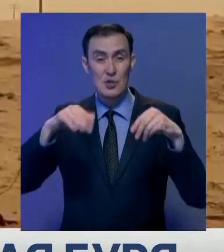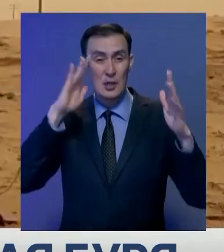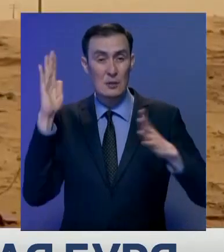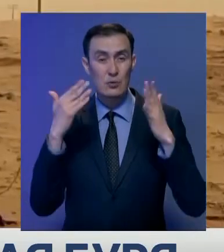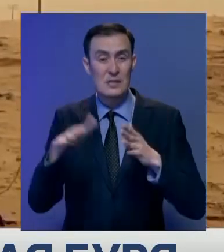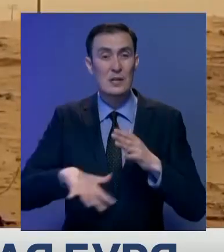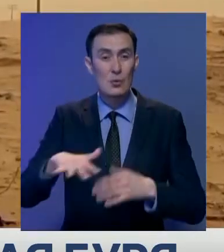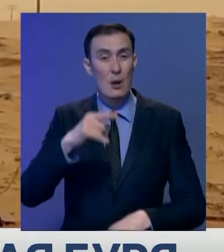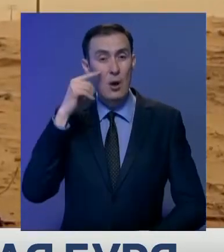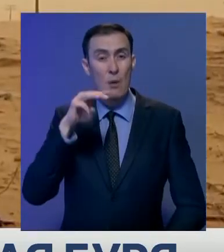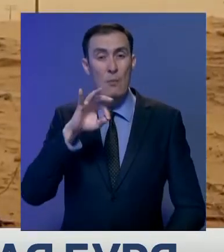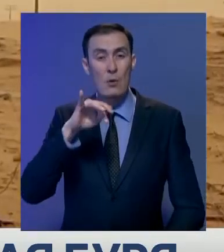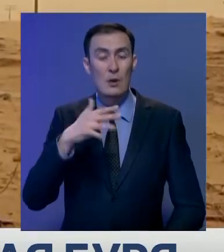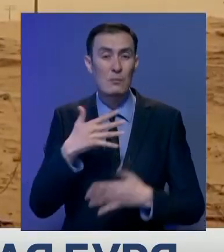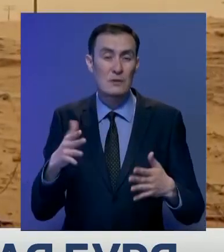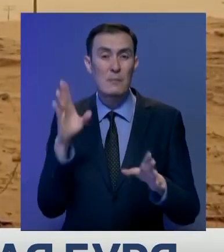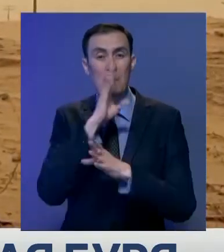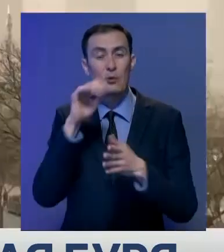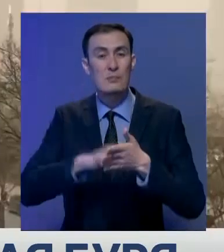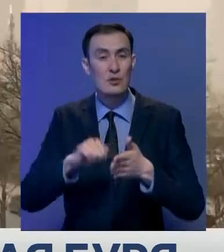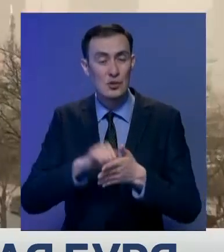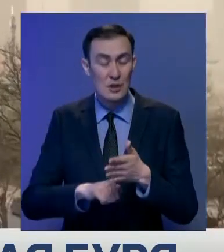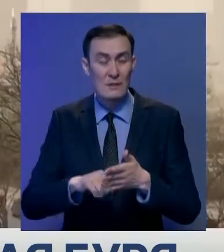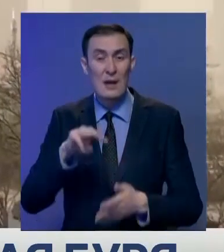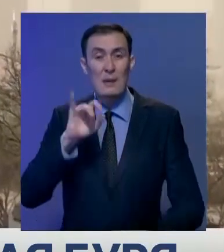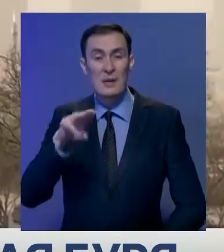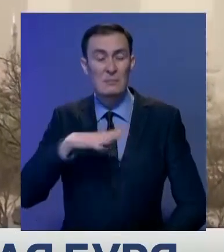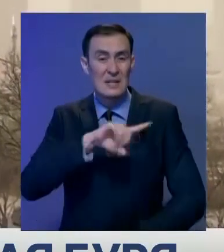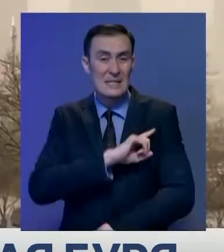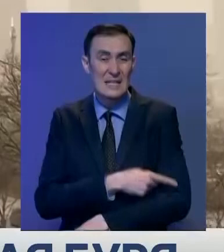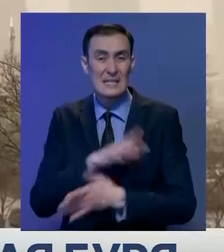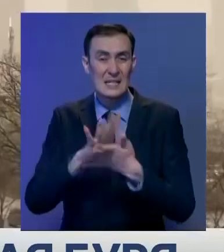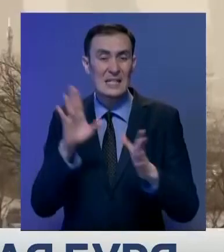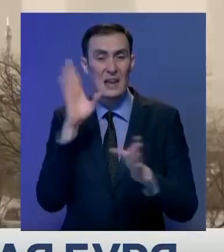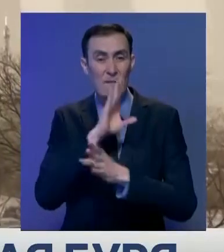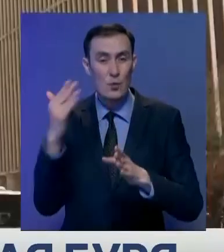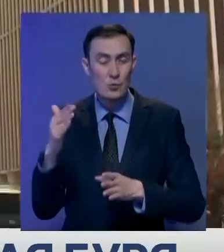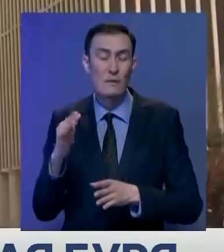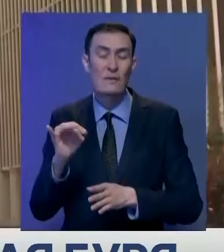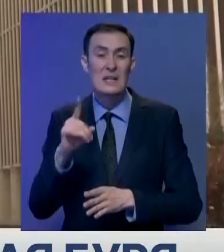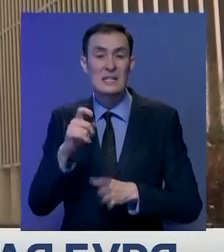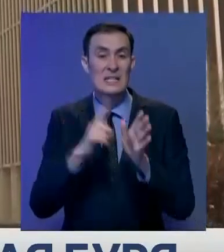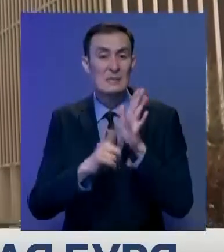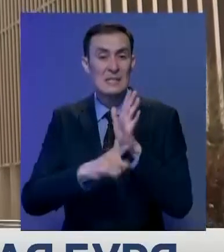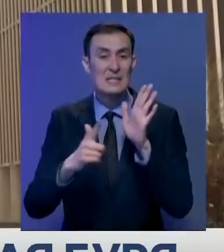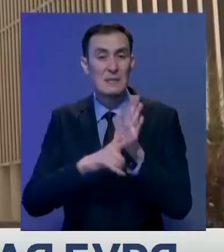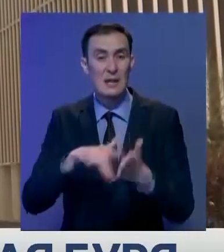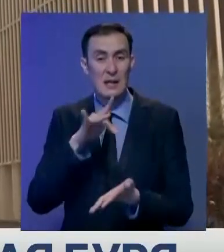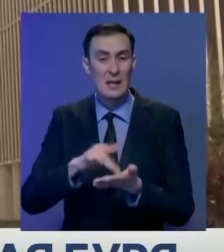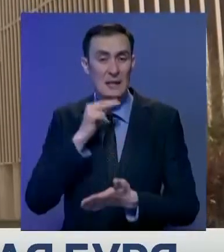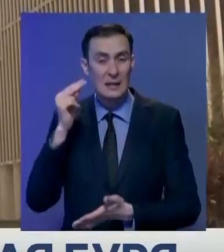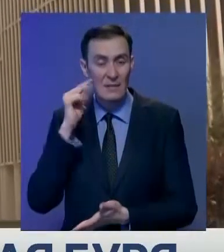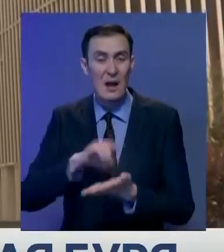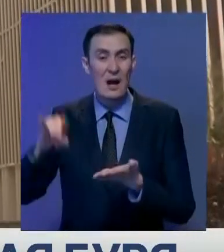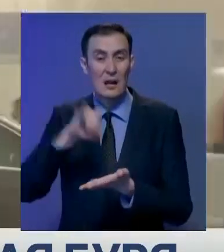из территории Монголии и носят в основном природный характер. В марте они вызвали сильное загрязнение воздуха в 177 городах страны. В